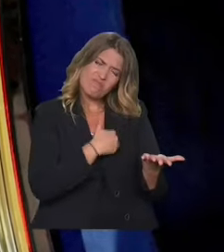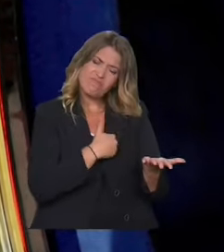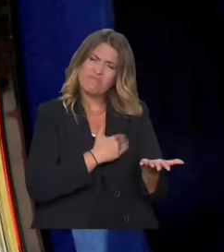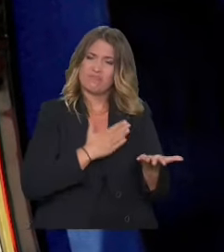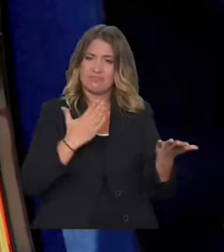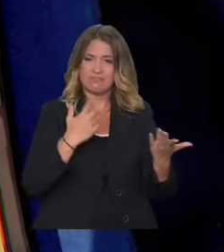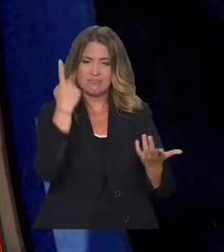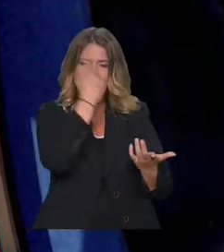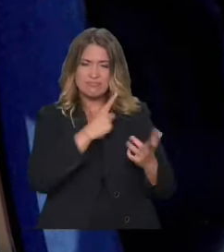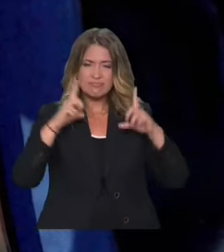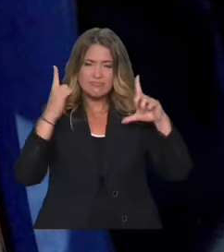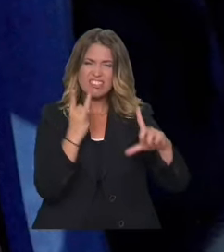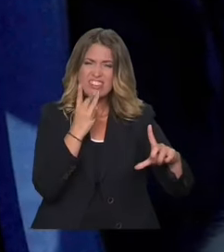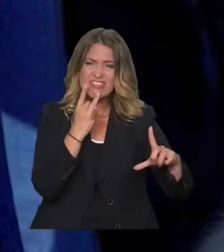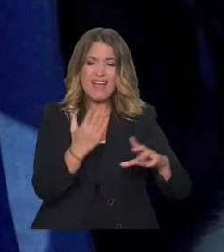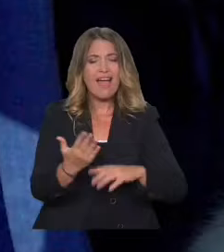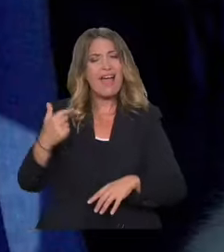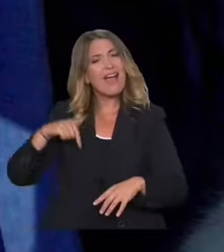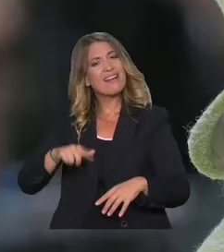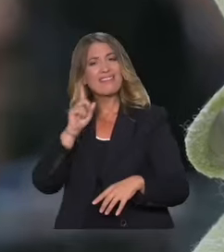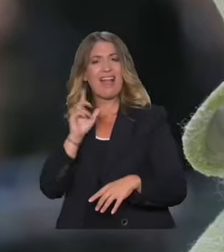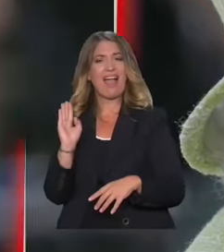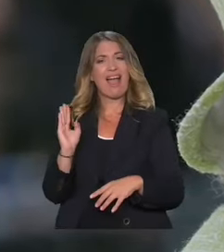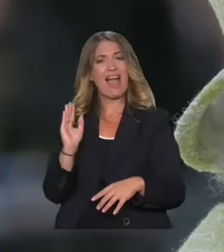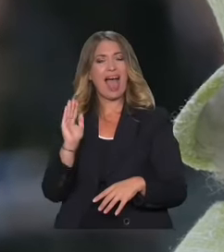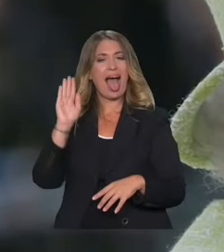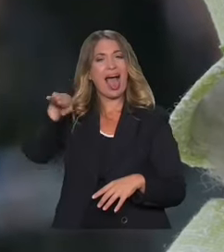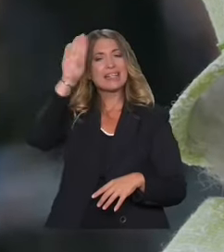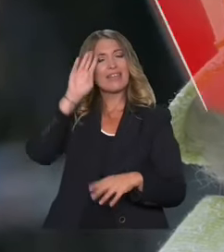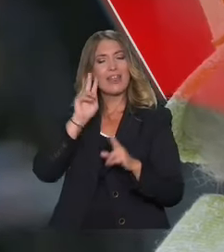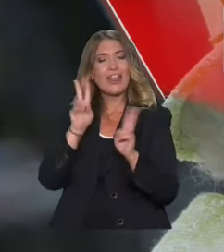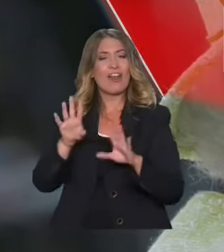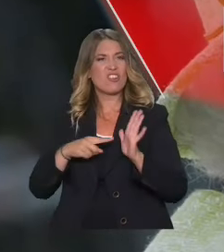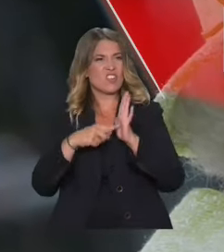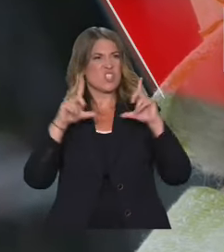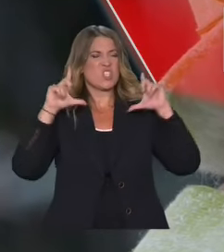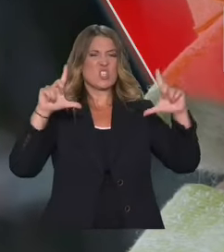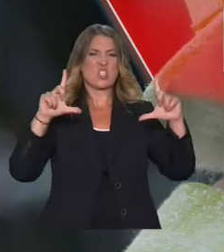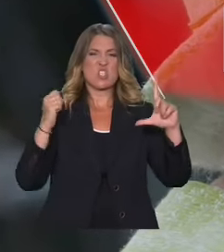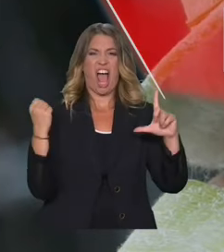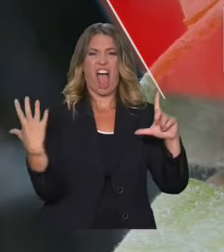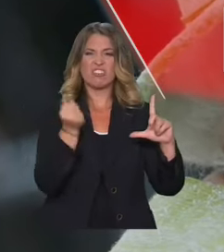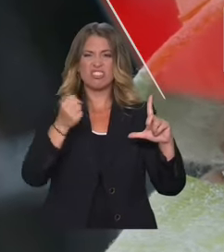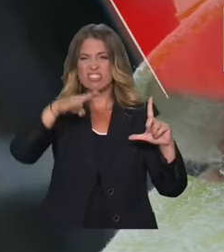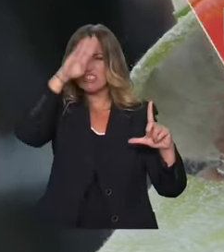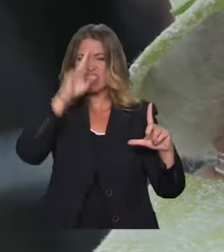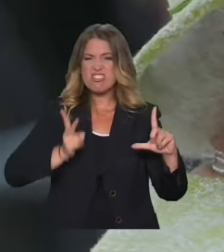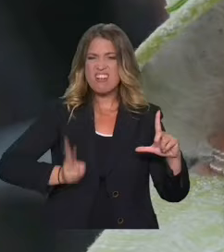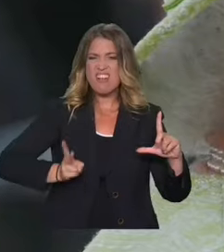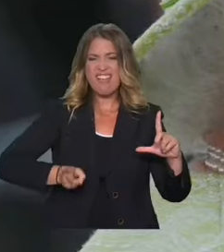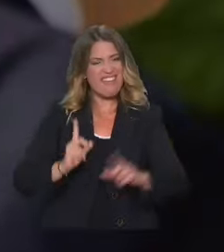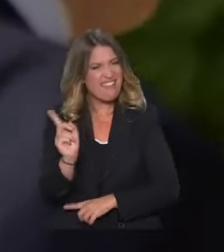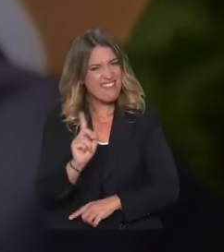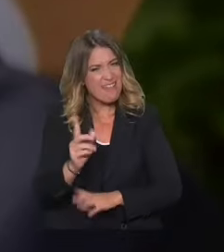της πρόσωπο, όμως, υπήρχε και μια άλλη Ελισάβετ. Grant your wish, I carved our initials